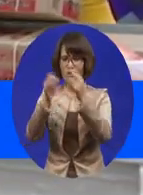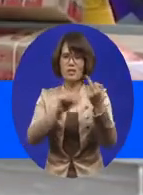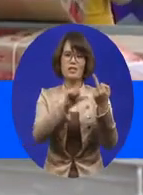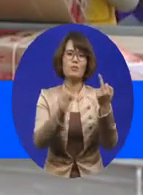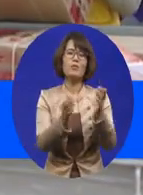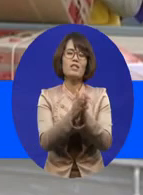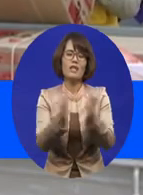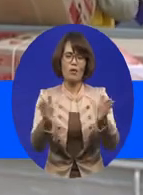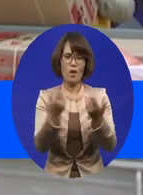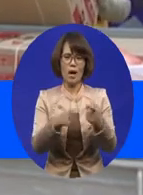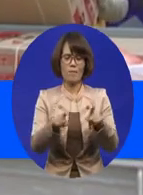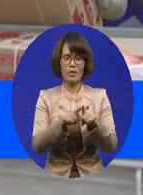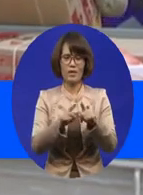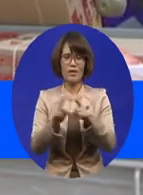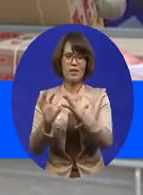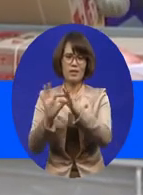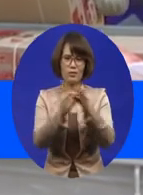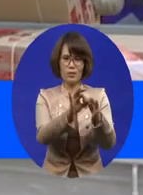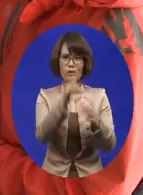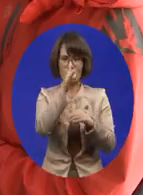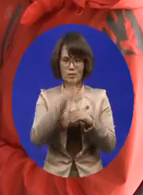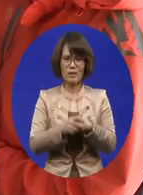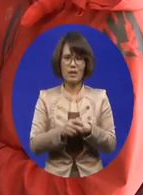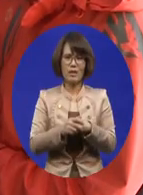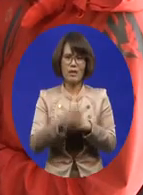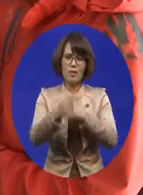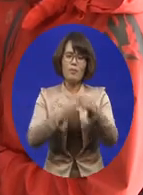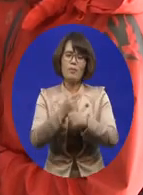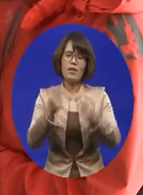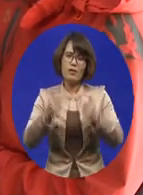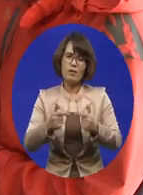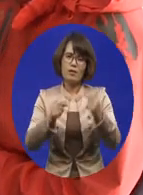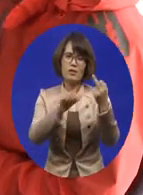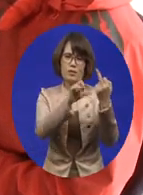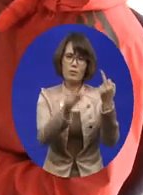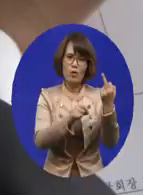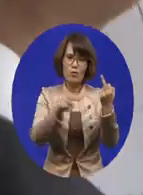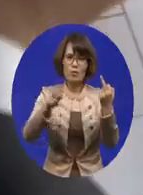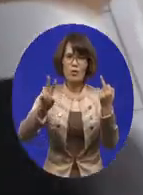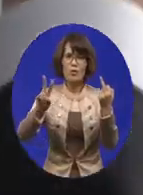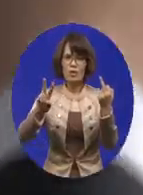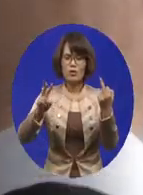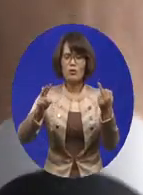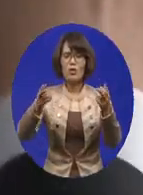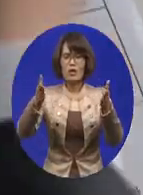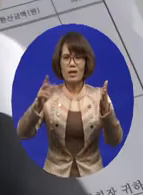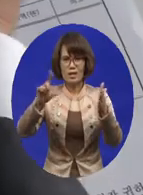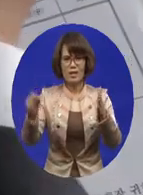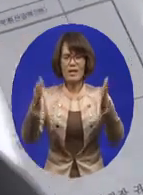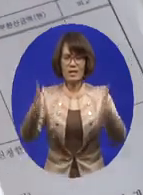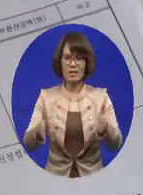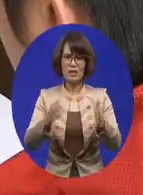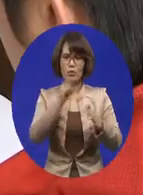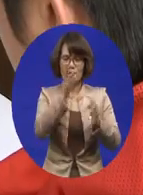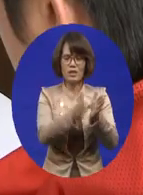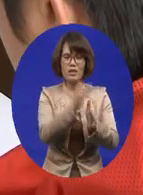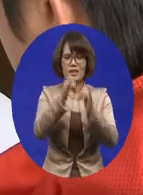정성이 12월의 시작과 함께 줄을 잇고 있습니다. 매년 12월부터 2월까지